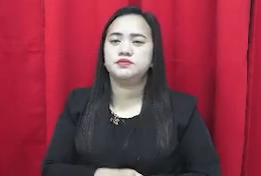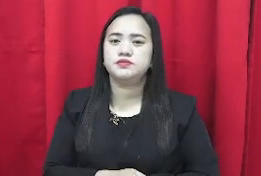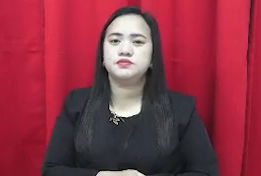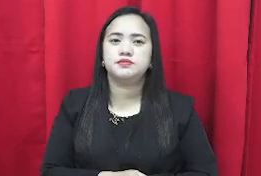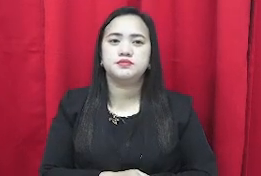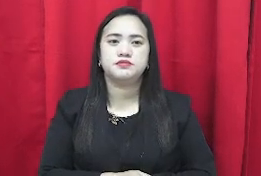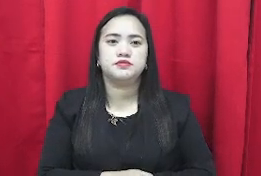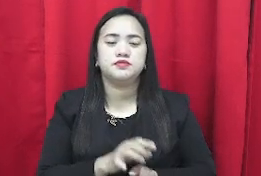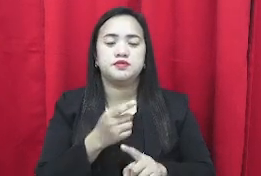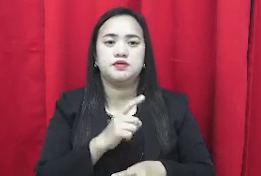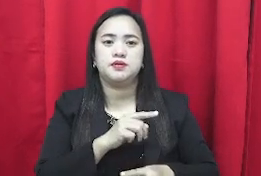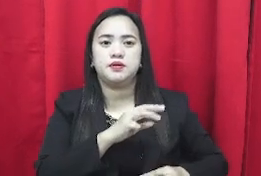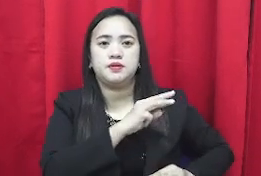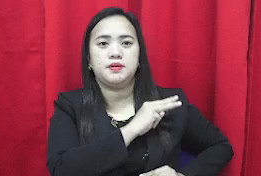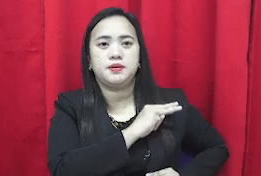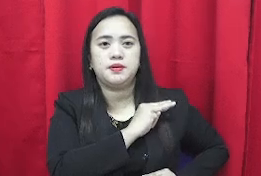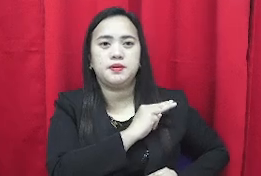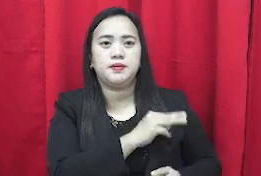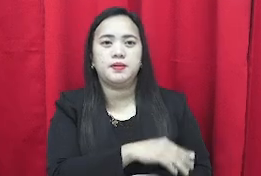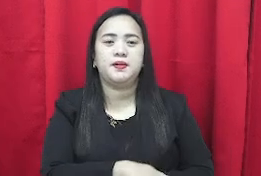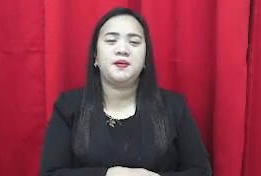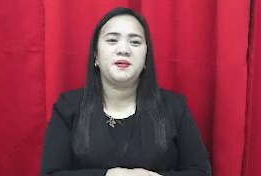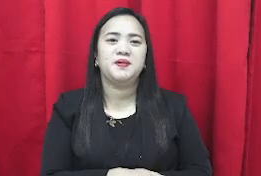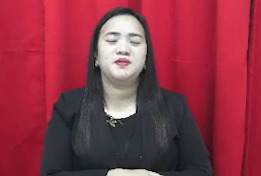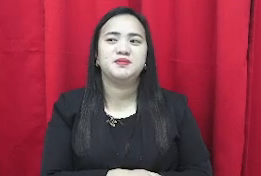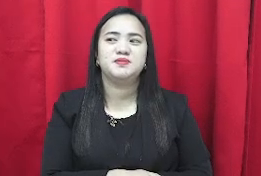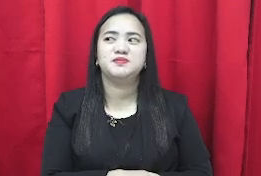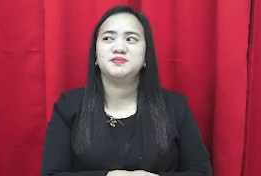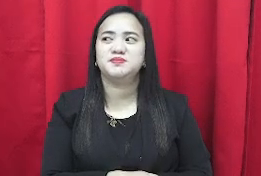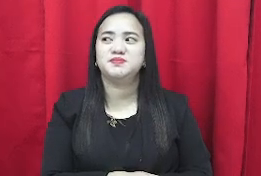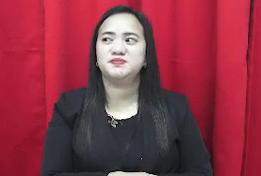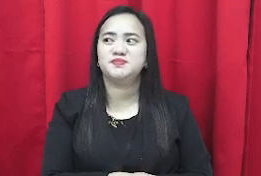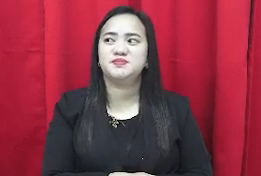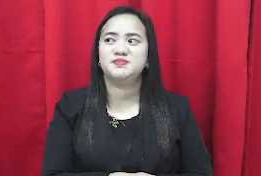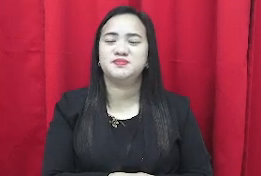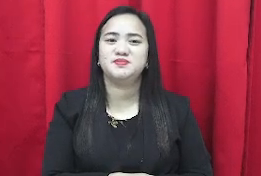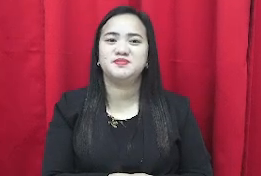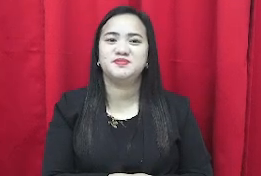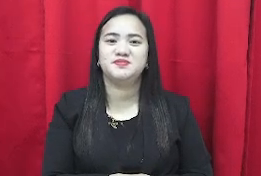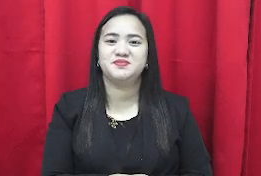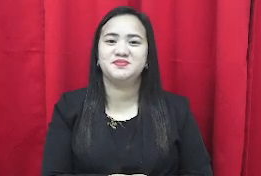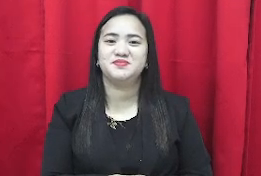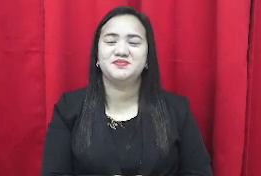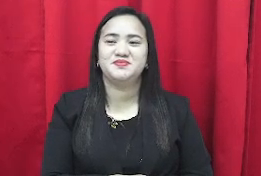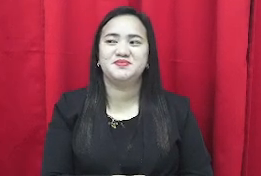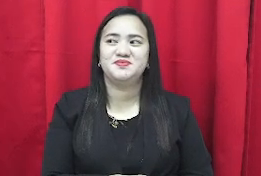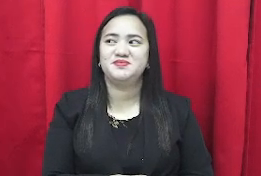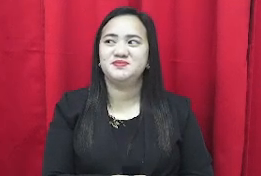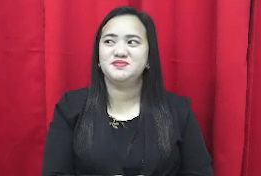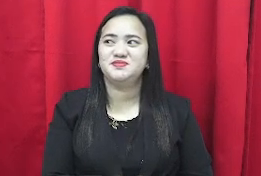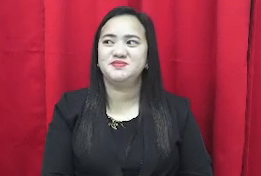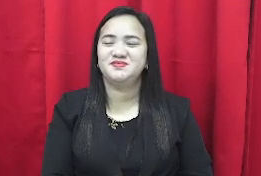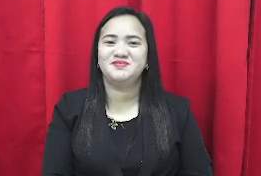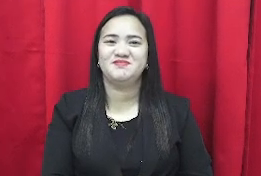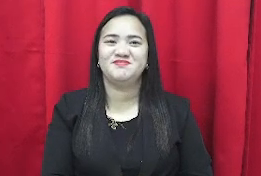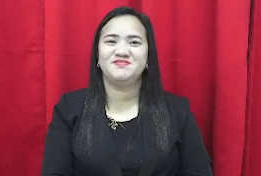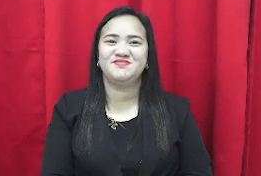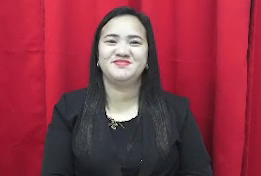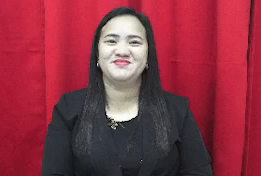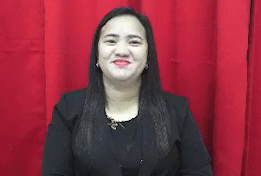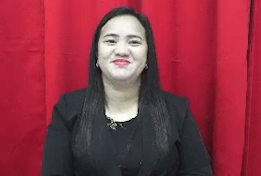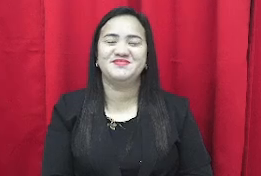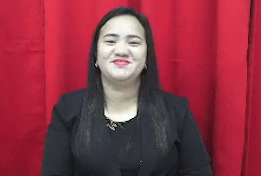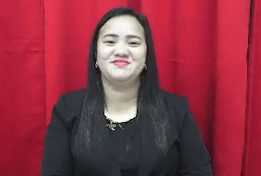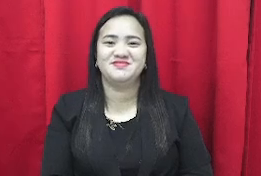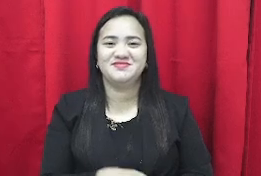sa military Hwag Habaan sir Joo Baka kaya nga ito pakingan mo yung sasabihin ko kasi alam ko naman Ayaw kong tumulo ang mga luha mo na naman